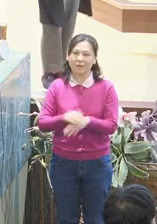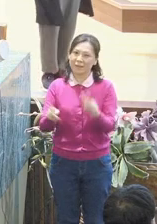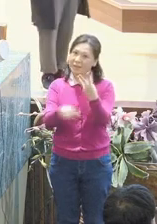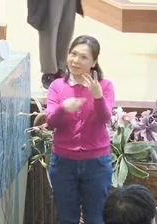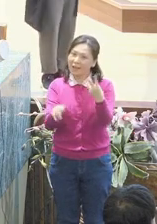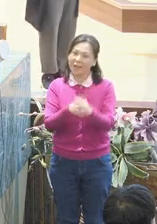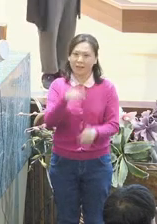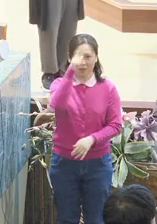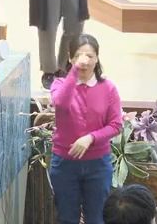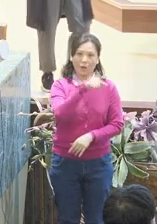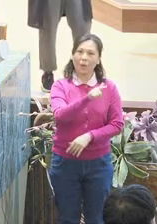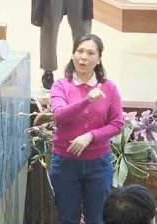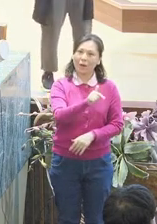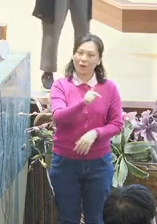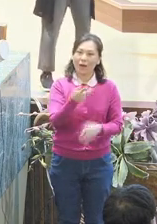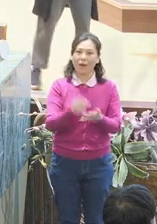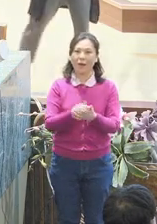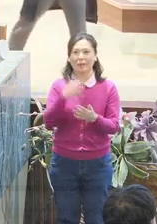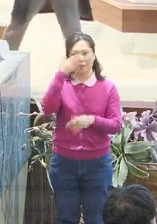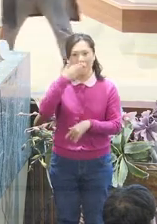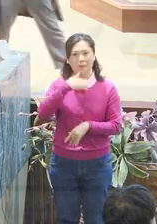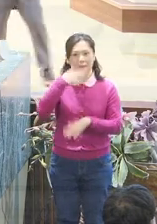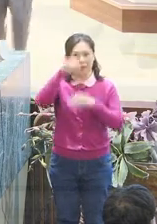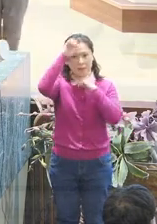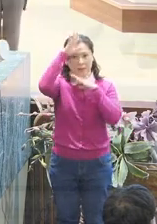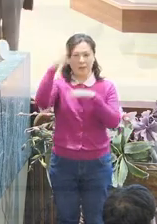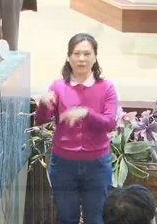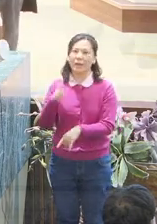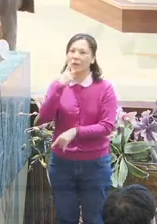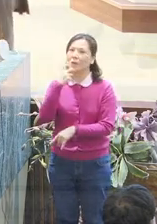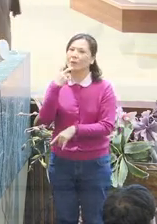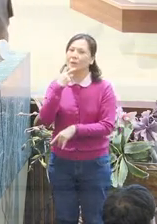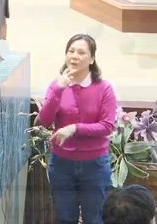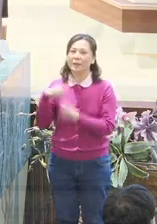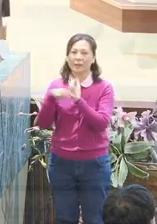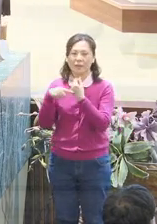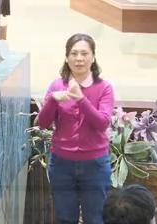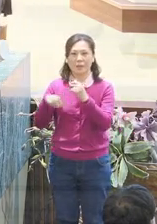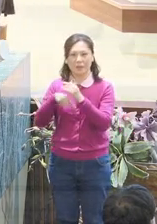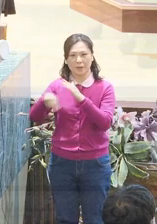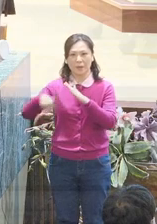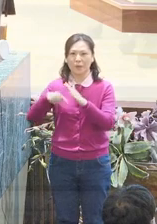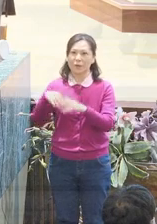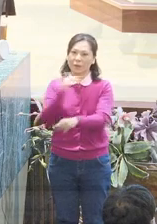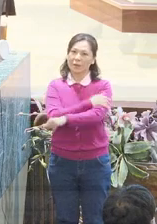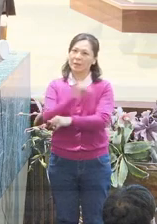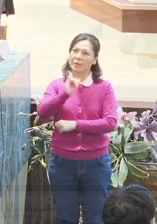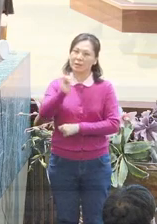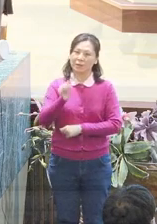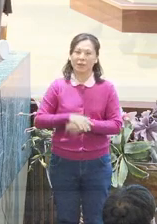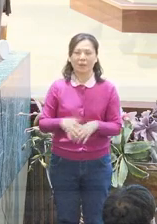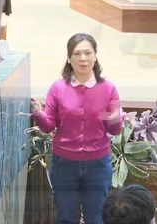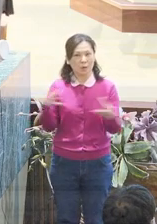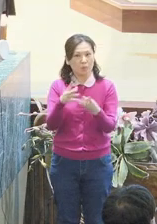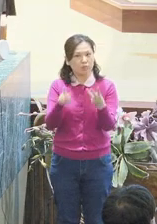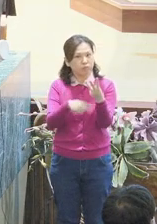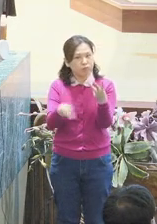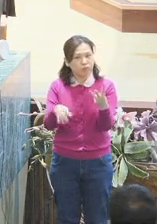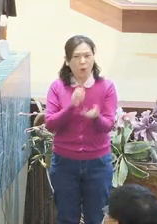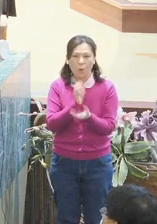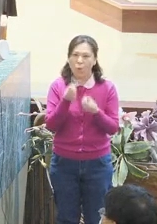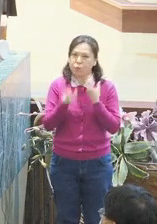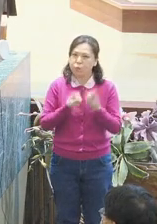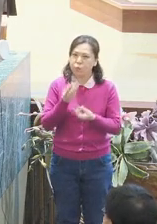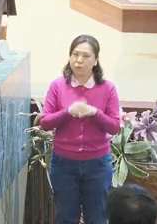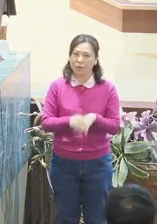师、唐凤跟中研院的陈顺林研究员，然后来跟我们分享一下他们对台湾